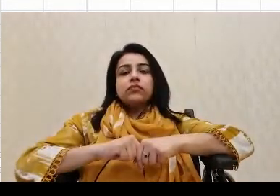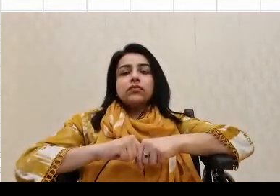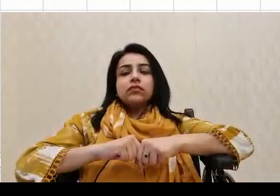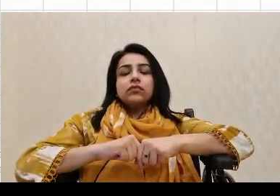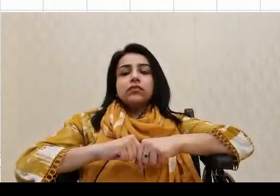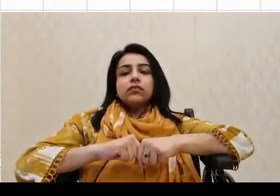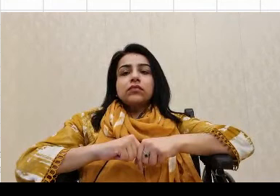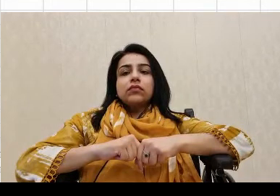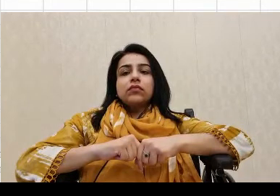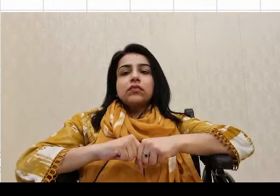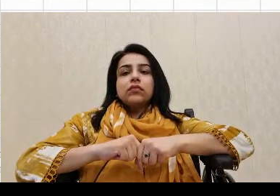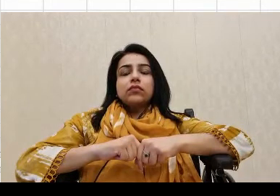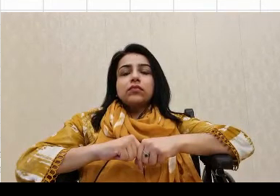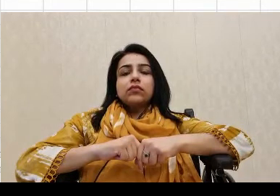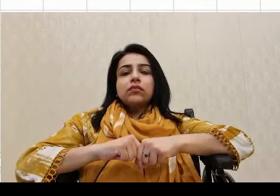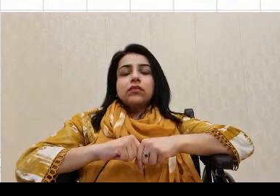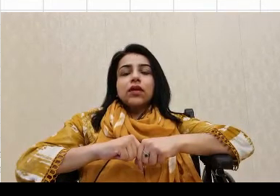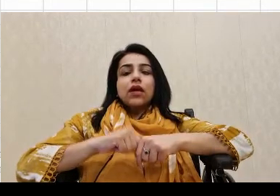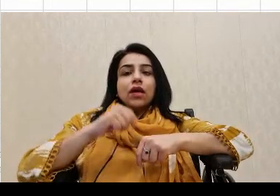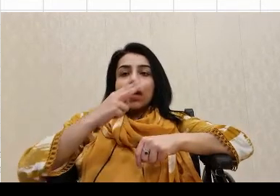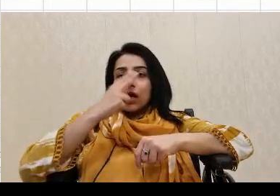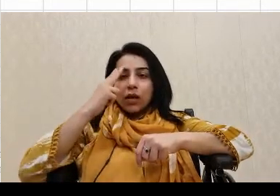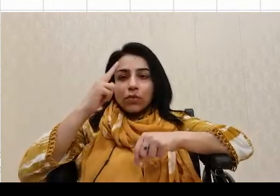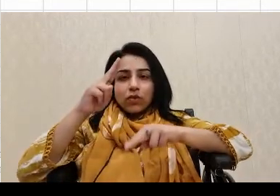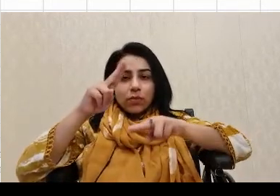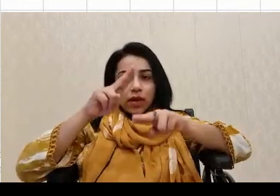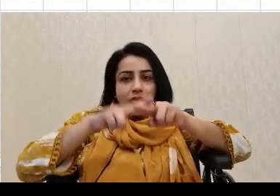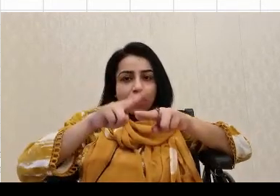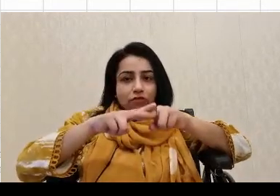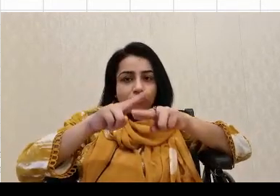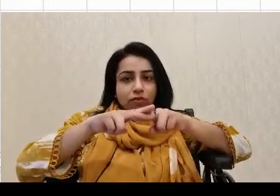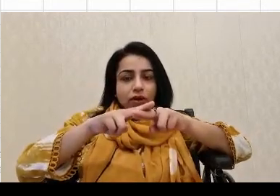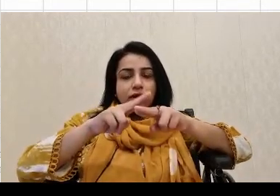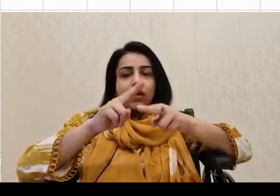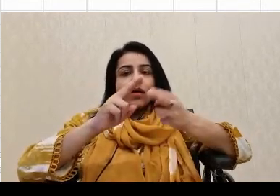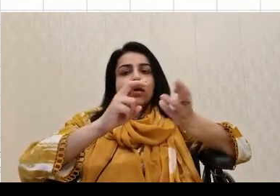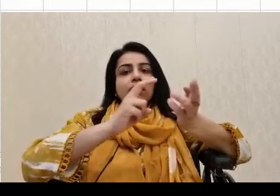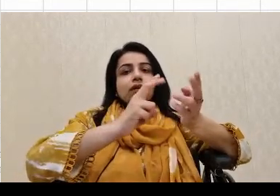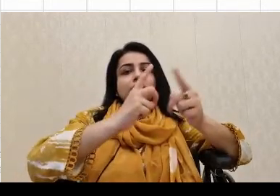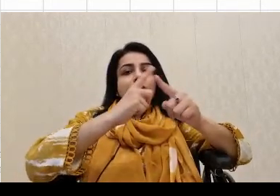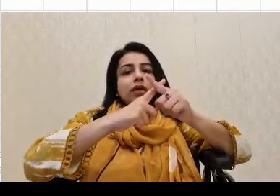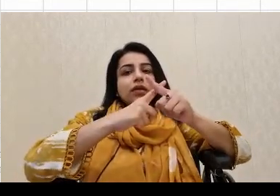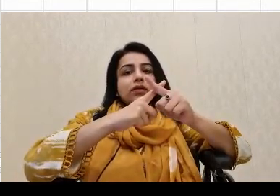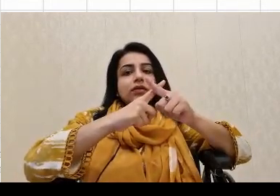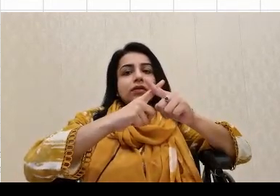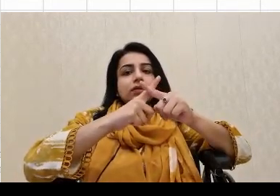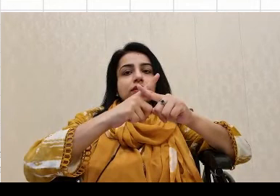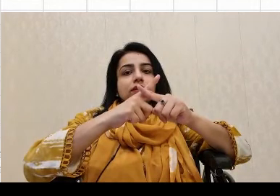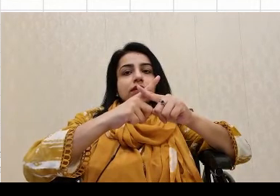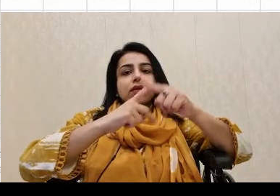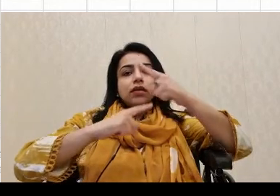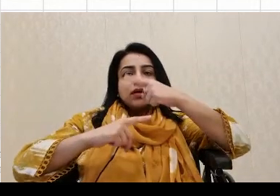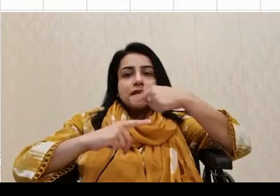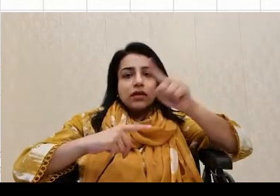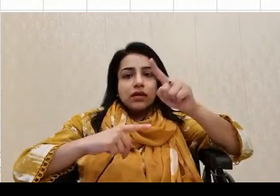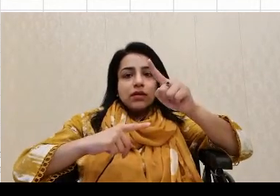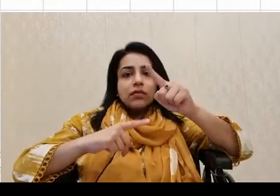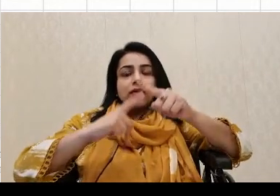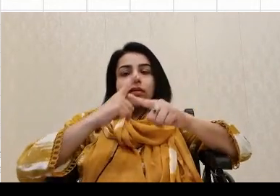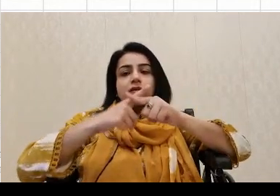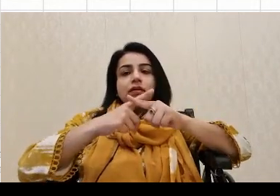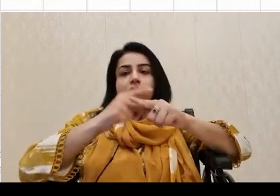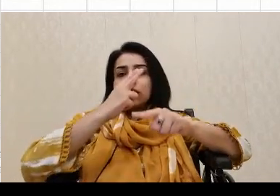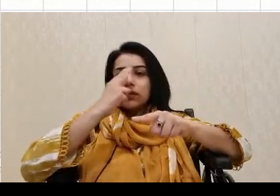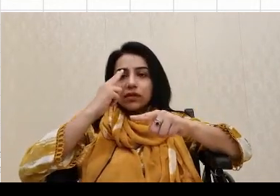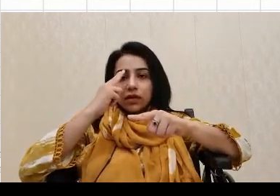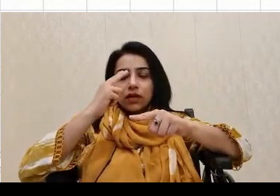इसलिए मुख्तलिफ है कि इसके अंदर जो है वो आपको ये देखिए fx एक नज़र आ रहा है, ठीक है? ये